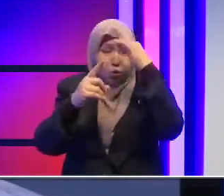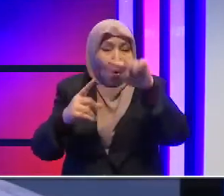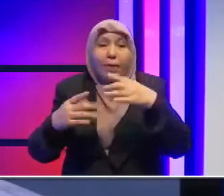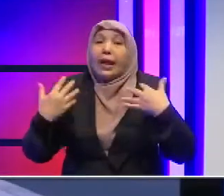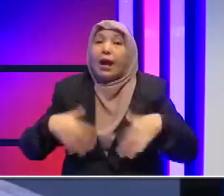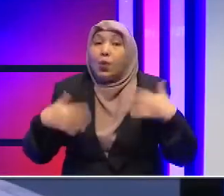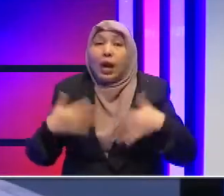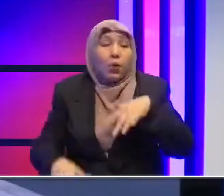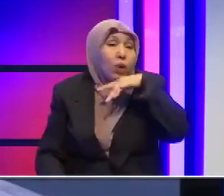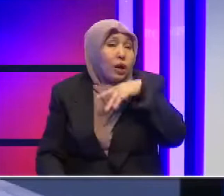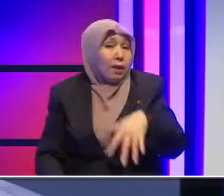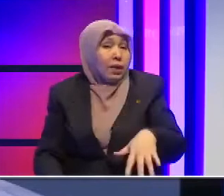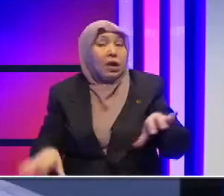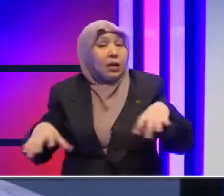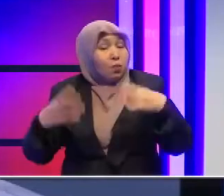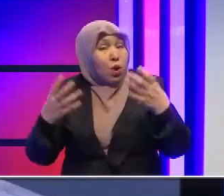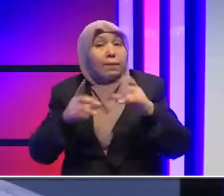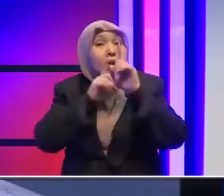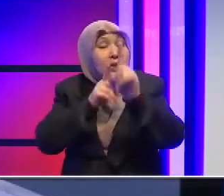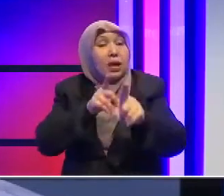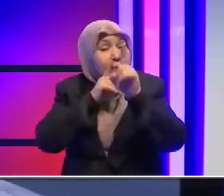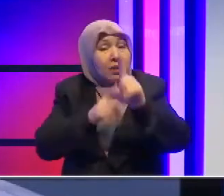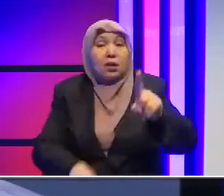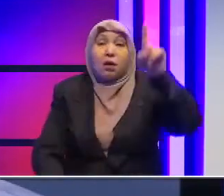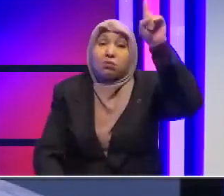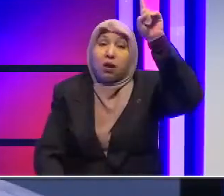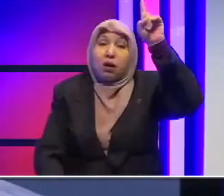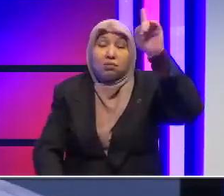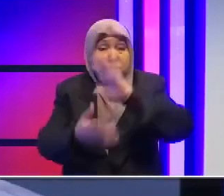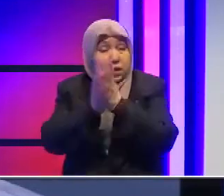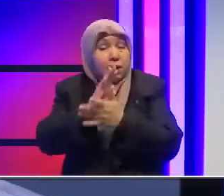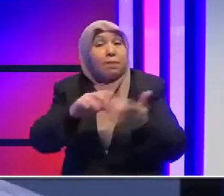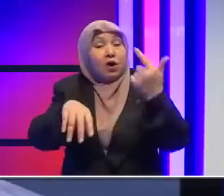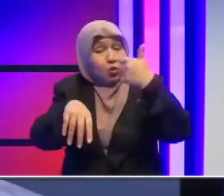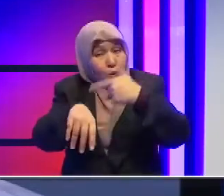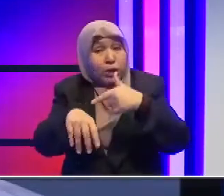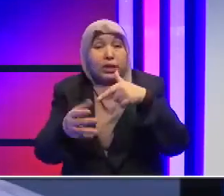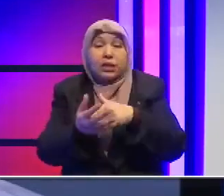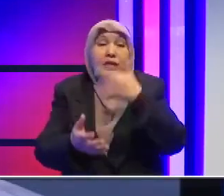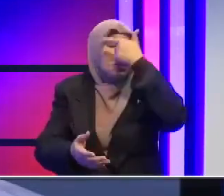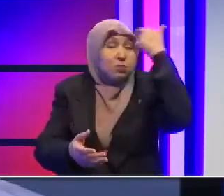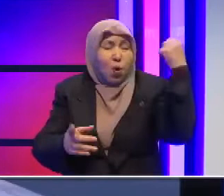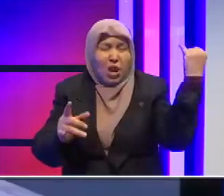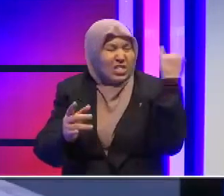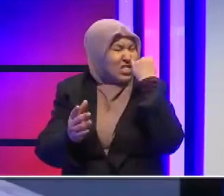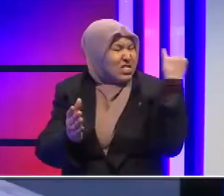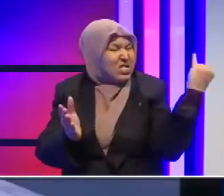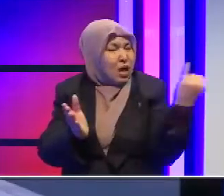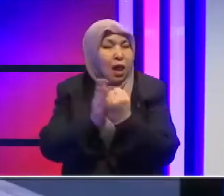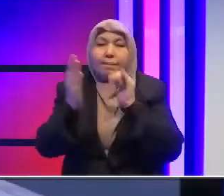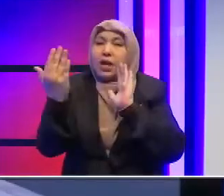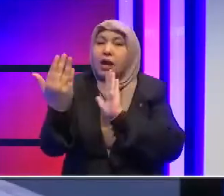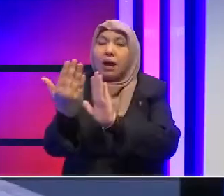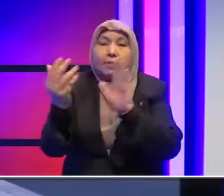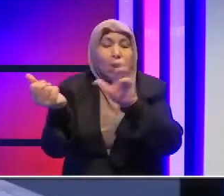menakut-nakutkan Nabi daripada melaksanakan perintah-perintah Allah. Maka di kala inilah disebabkan oleh kezaliman yang dihadapi oleh Nabi